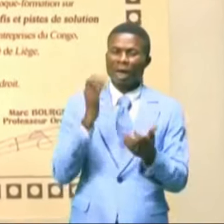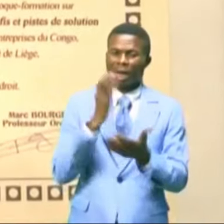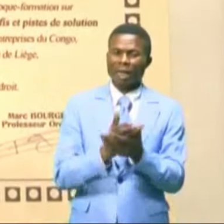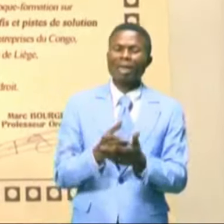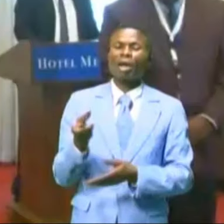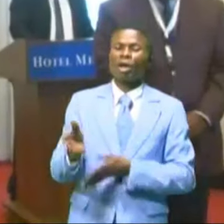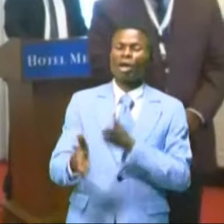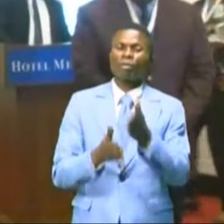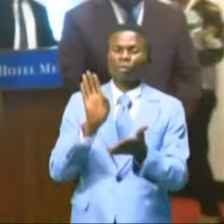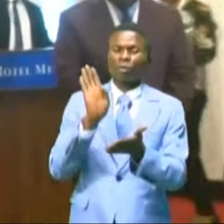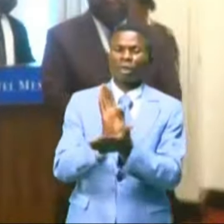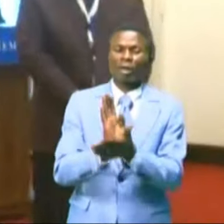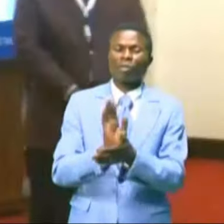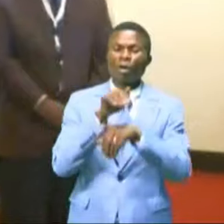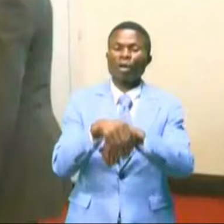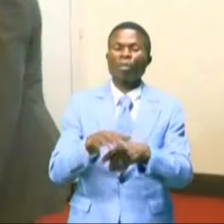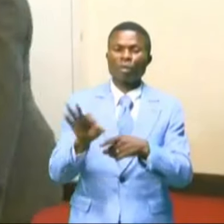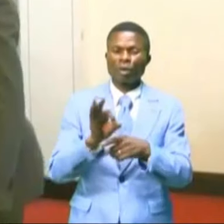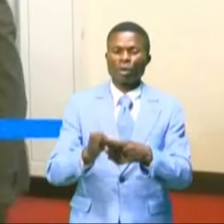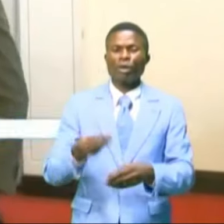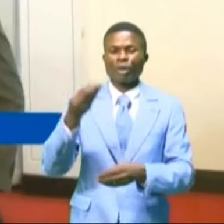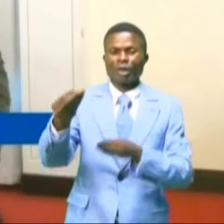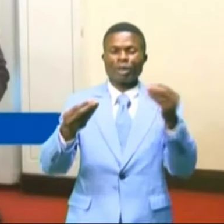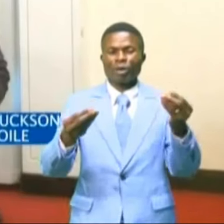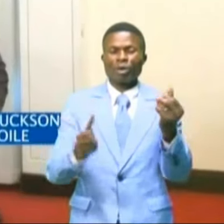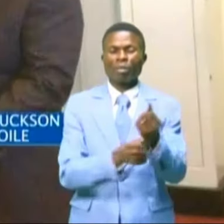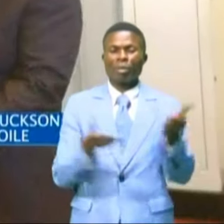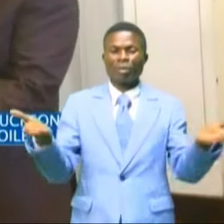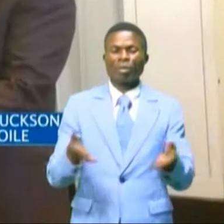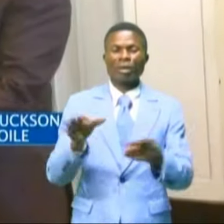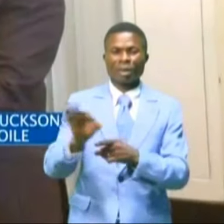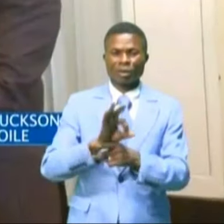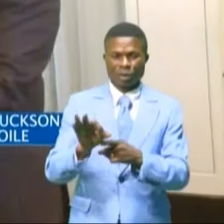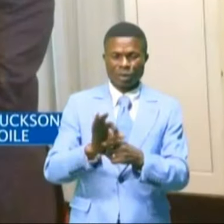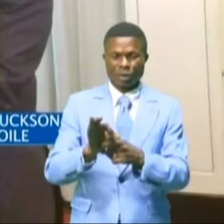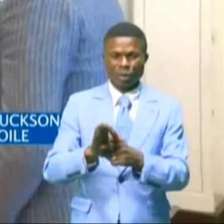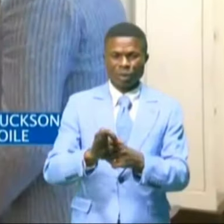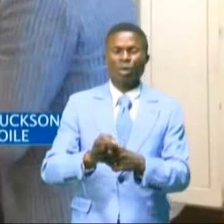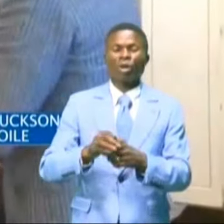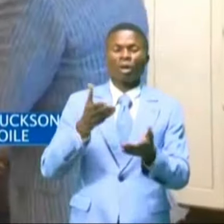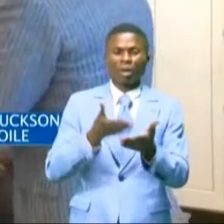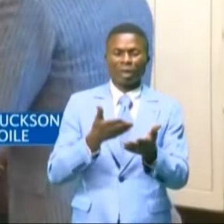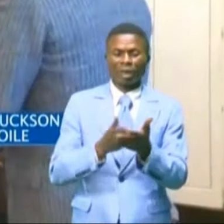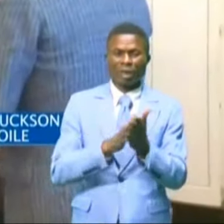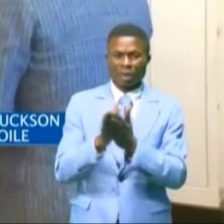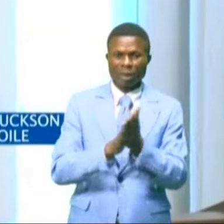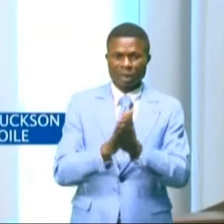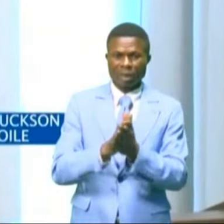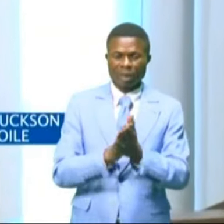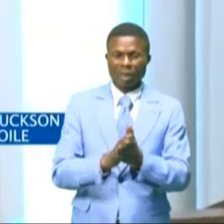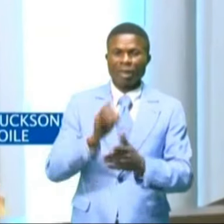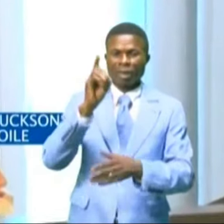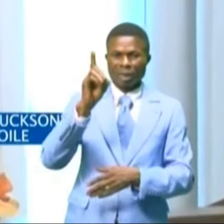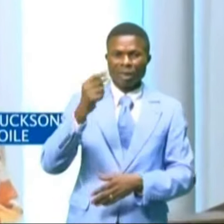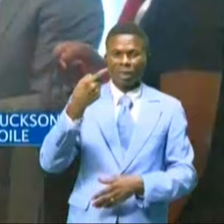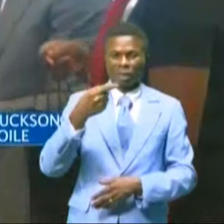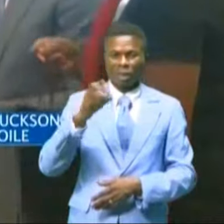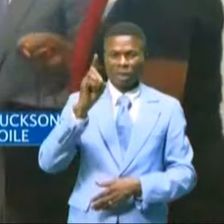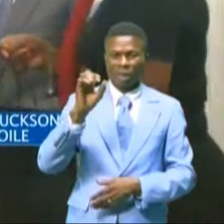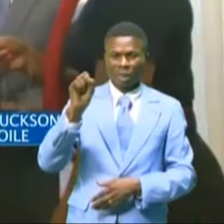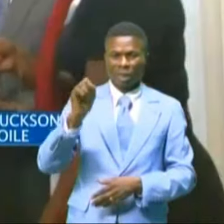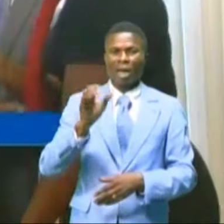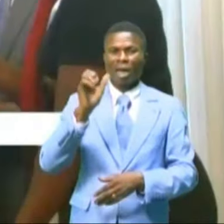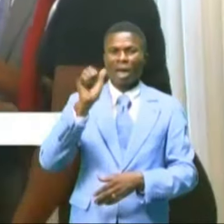Des brevets, des participations ont été remis aux récipiendaires de ces colloques formations portés par la DGDA, la FEC et